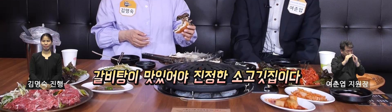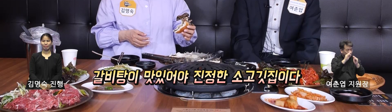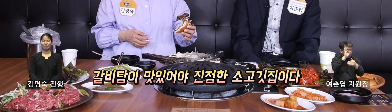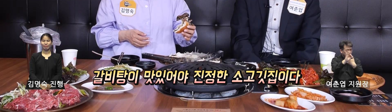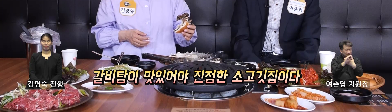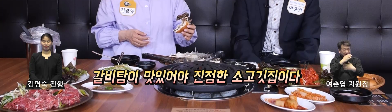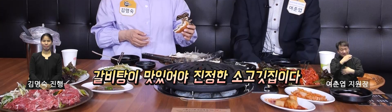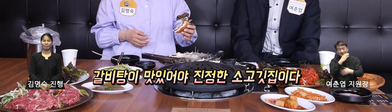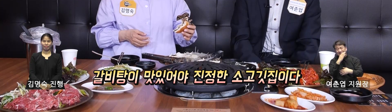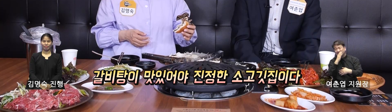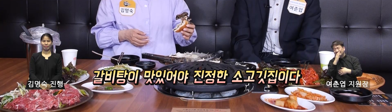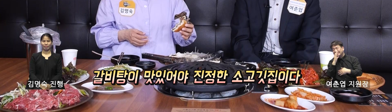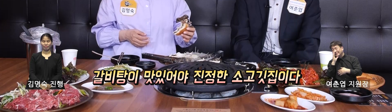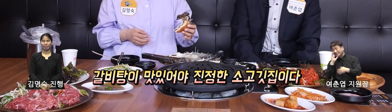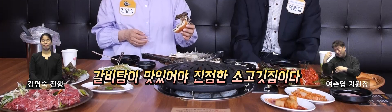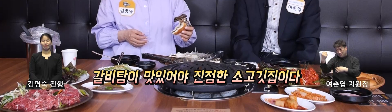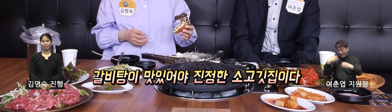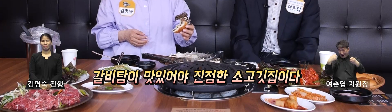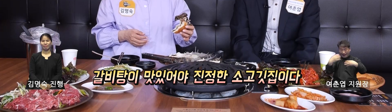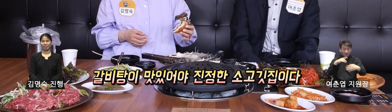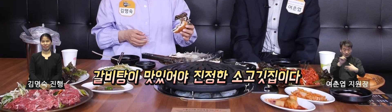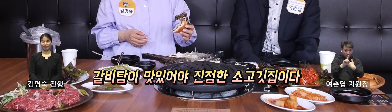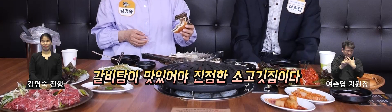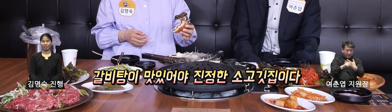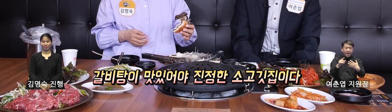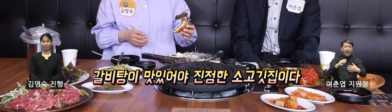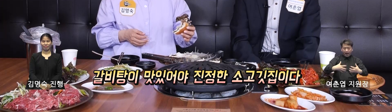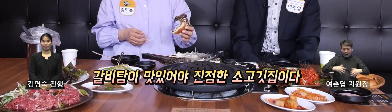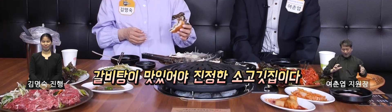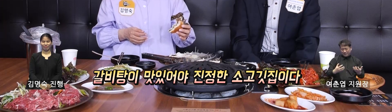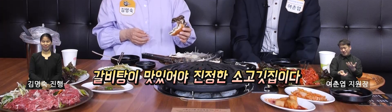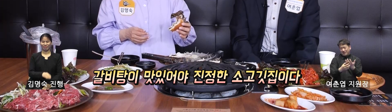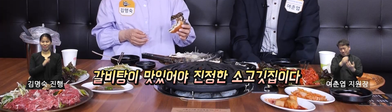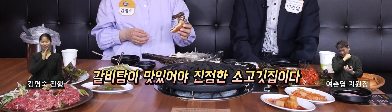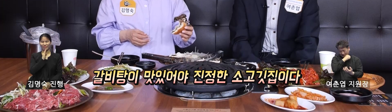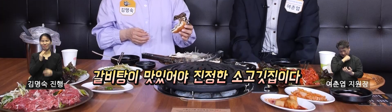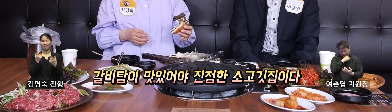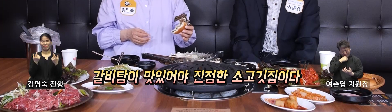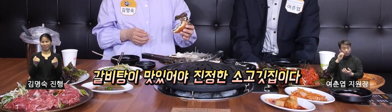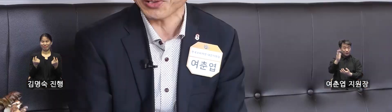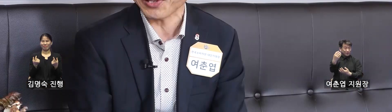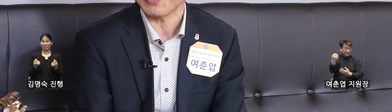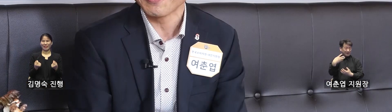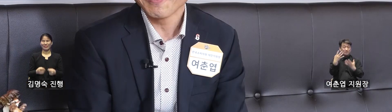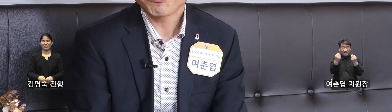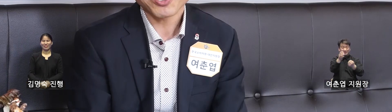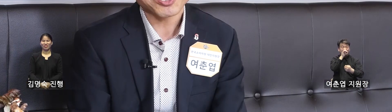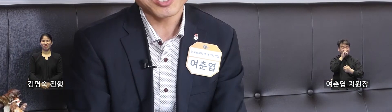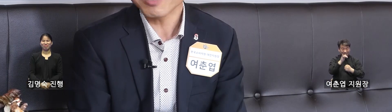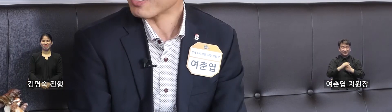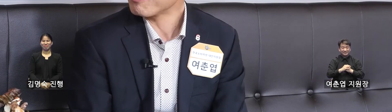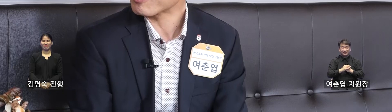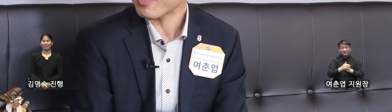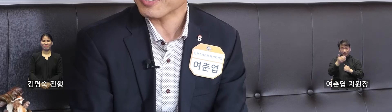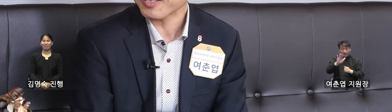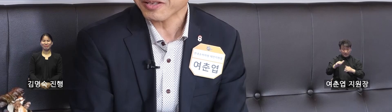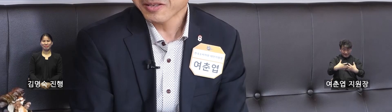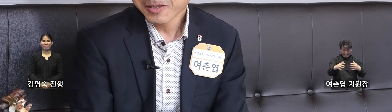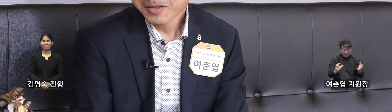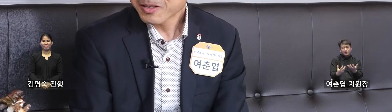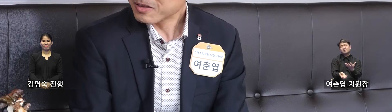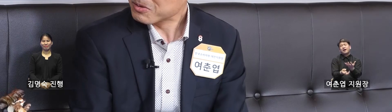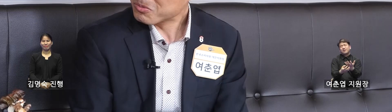어르신들께서는 갈비탕이 맛있어야 진정한 소고기 집이다라고 하시는 분들이 많으세요. 네, 예. 그래서 이 집